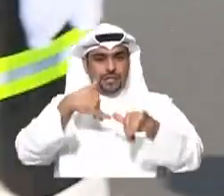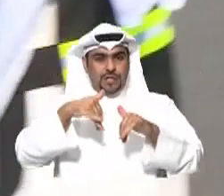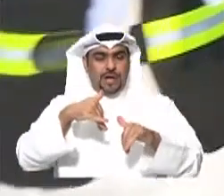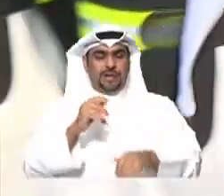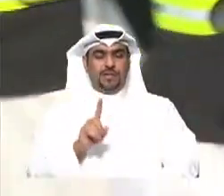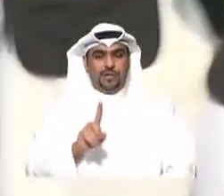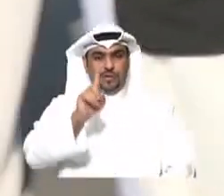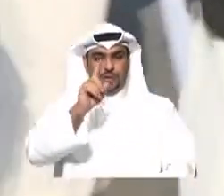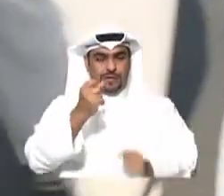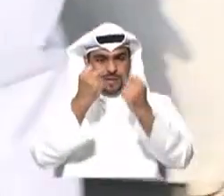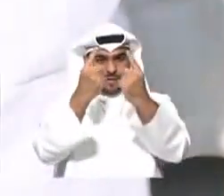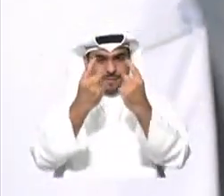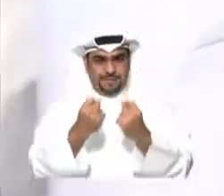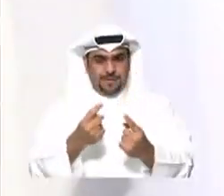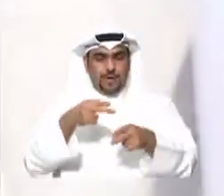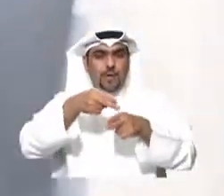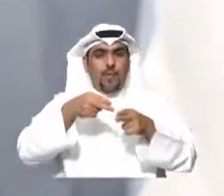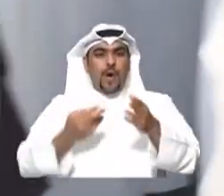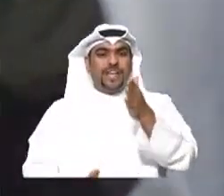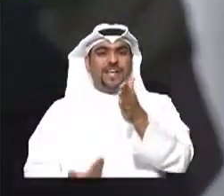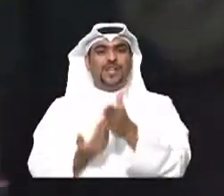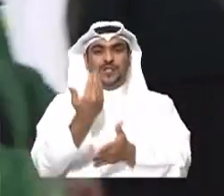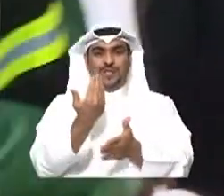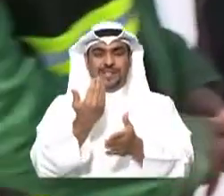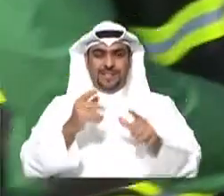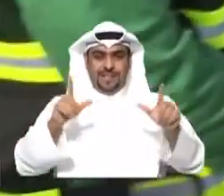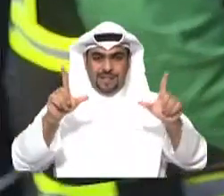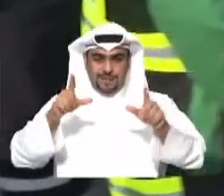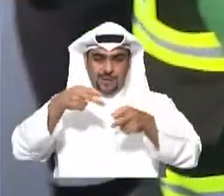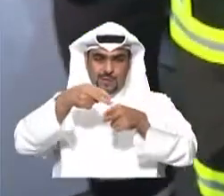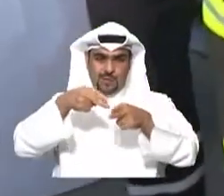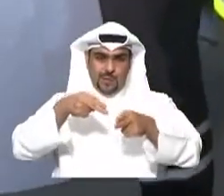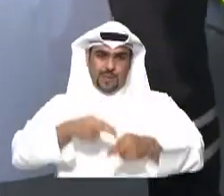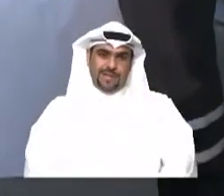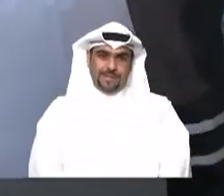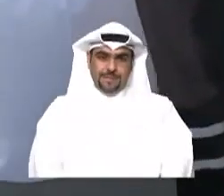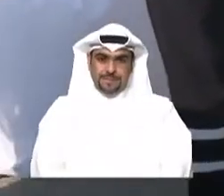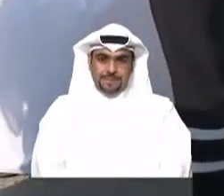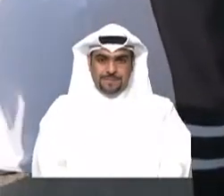الكويت الجديدة. فهد التركي، تلفزيون دولة الكويت.